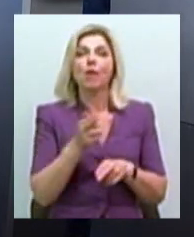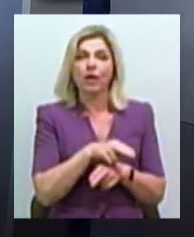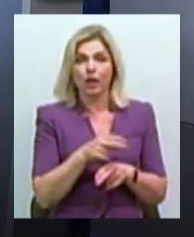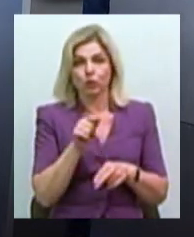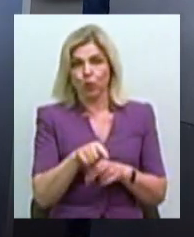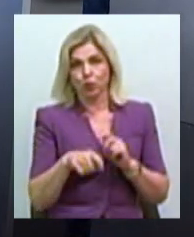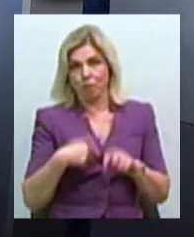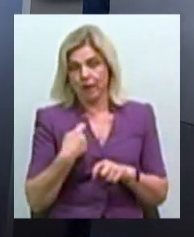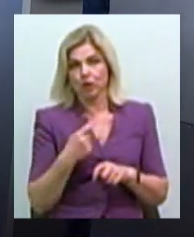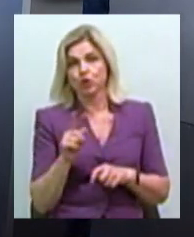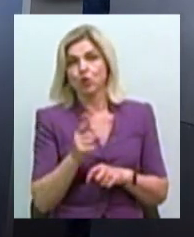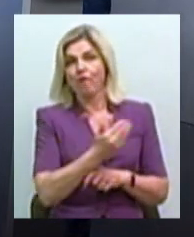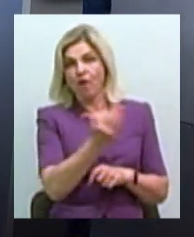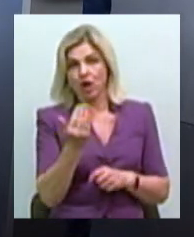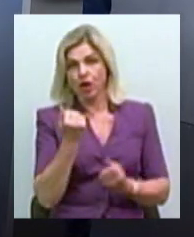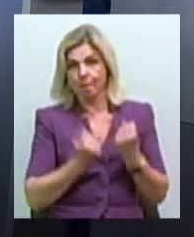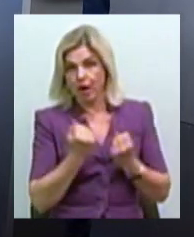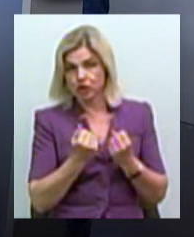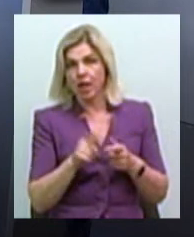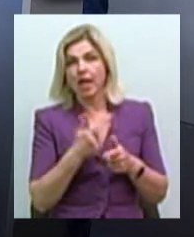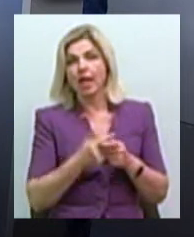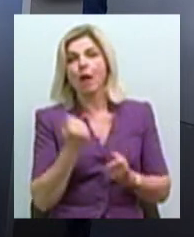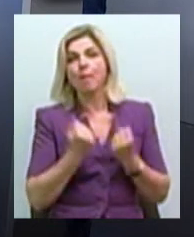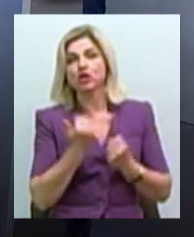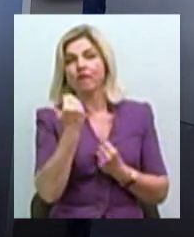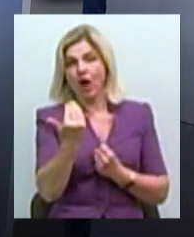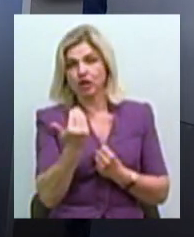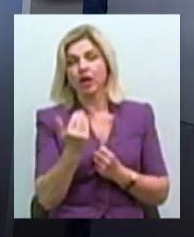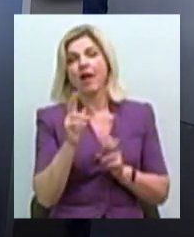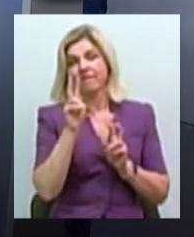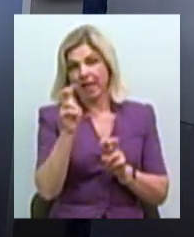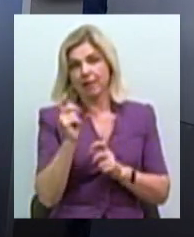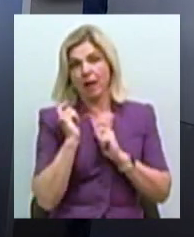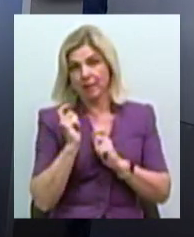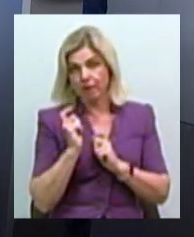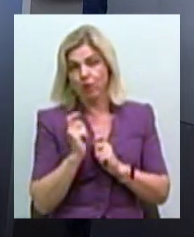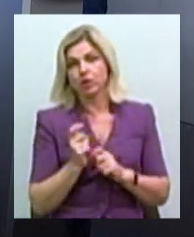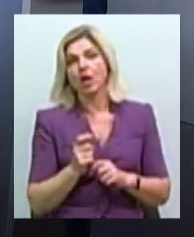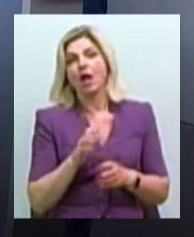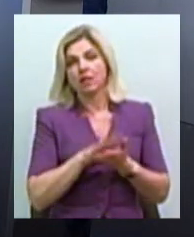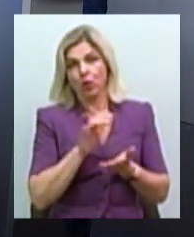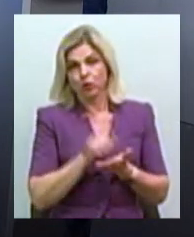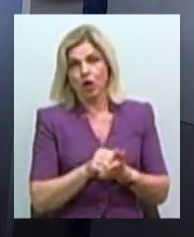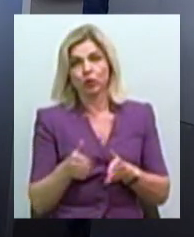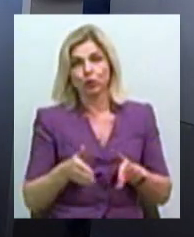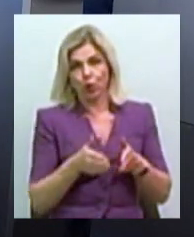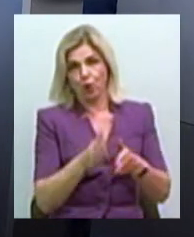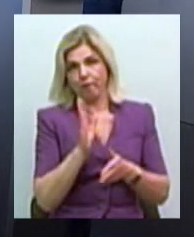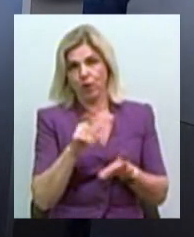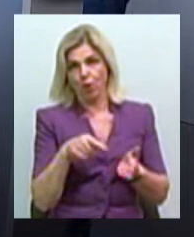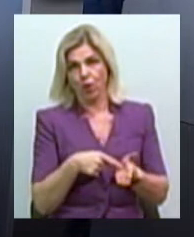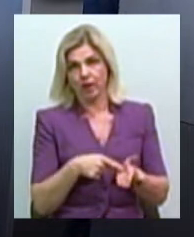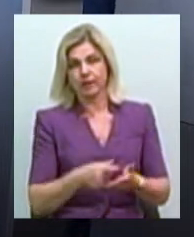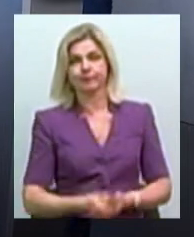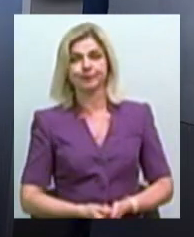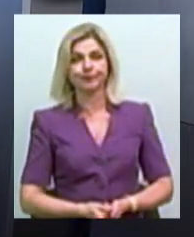что ваши машины, либо машины ваших перевозчиков, которые возят вам грузы, там, разрушают дорожное покрытие в городе. То